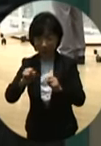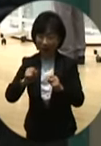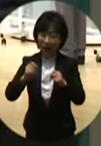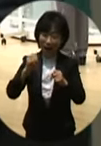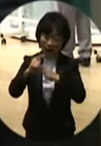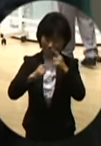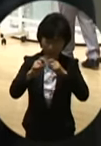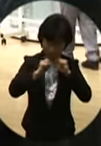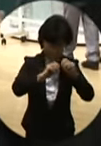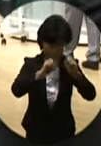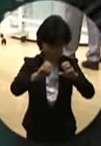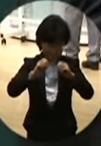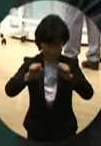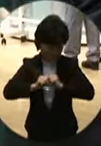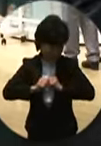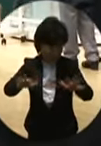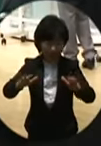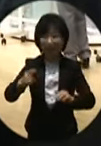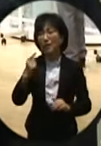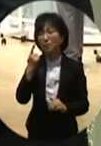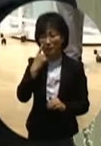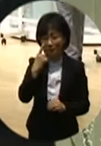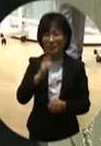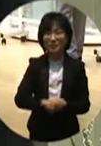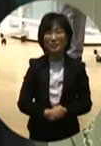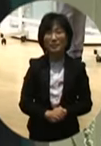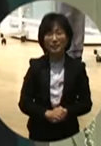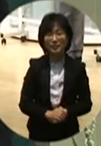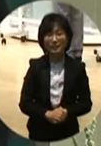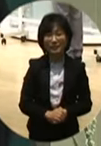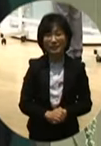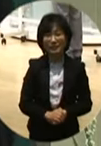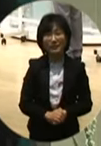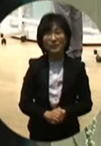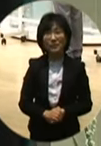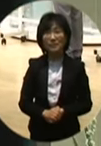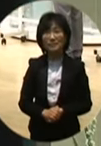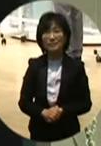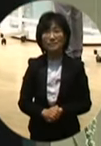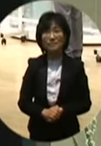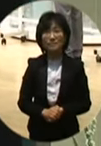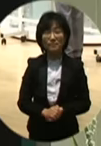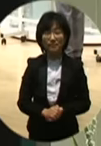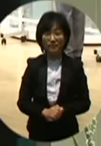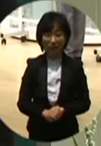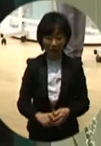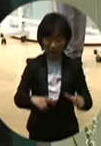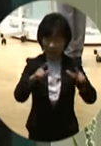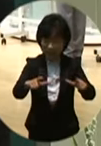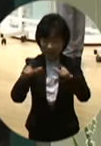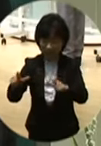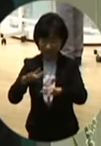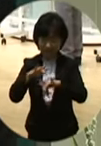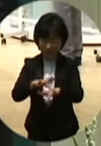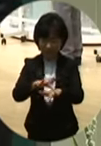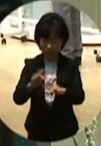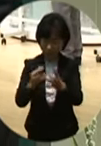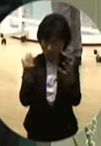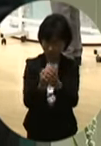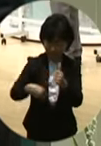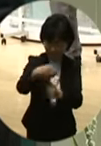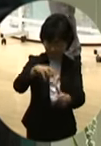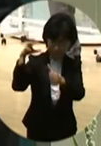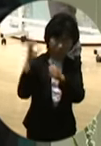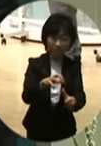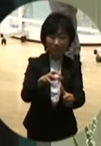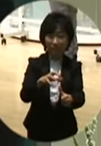So, do regional church movement, raise up 다락방s in the region that you're living so that the word of God movement will take place. 지역에 있는 허감 세력을 완전히 결박시켜라. And